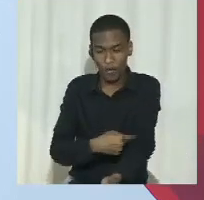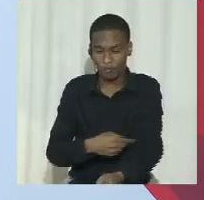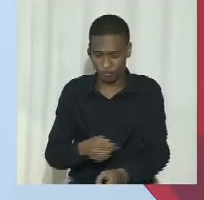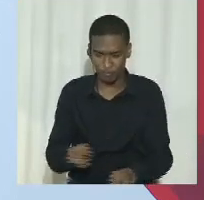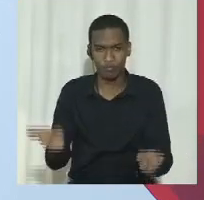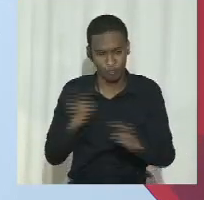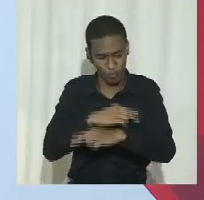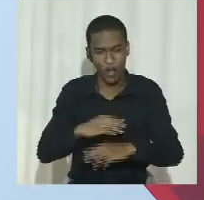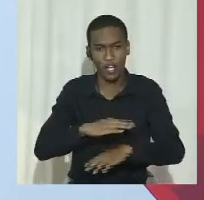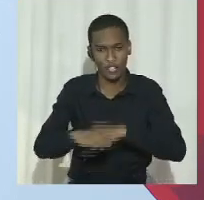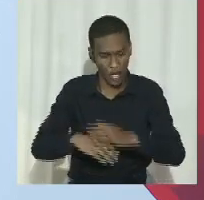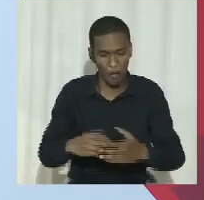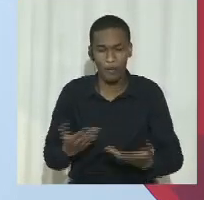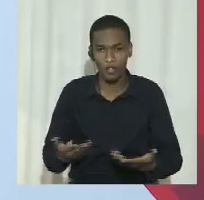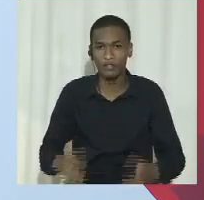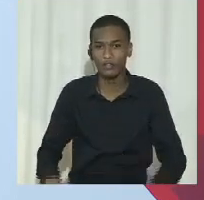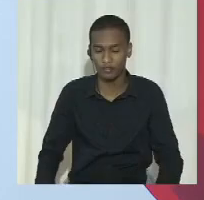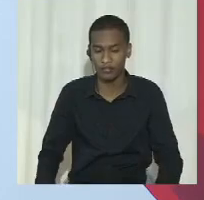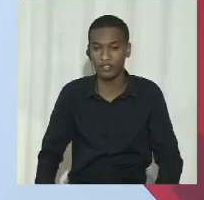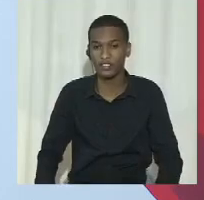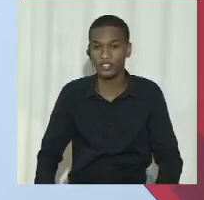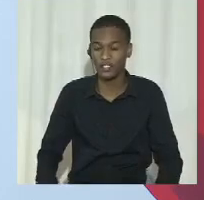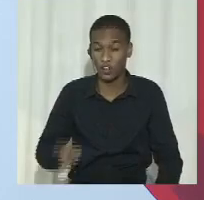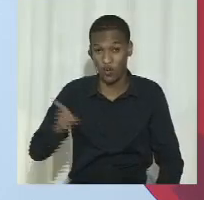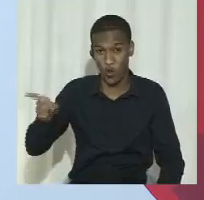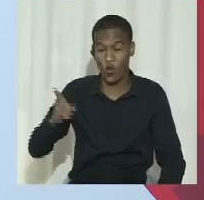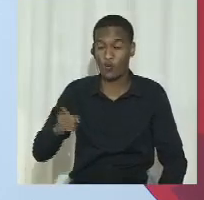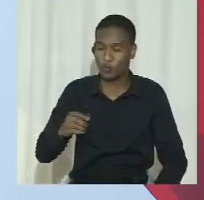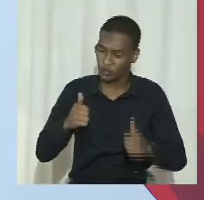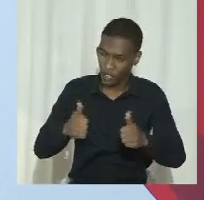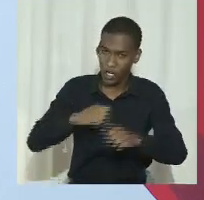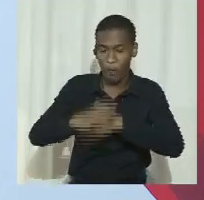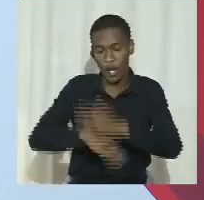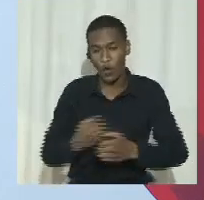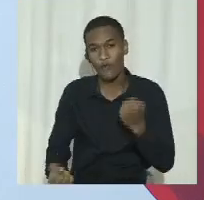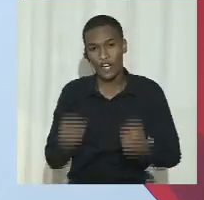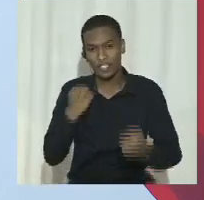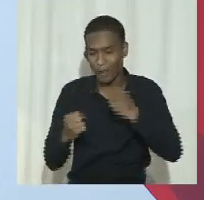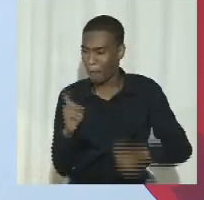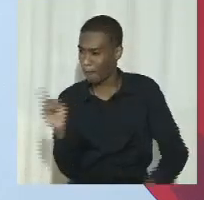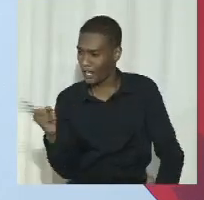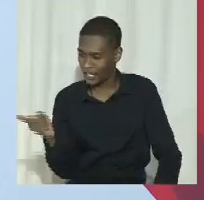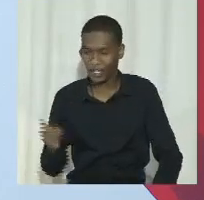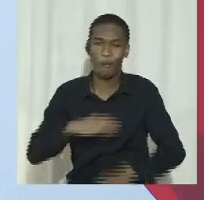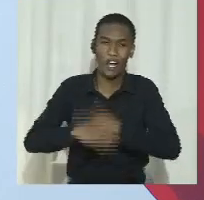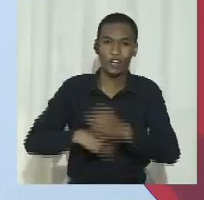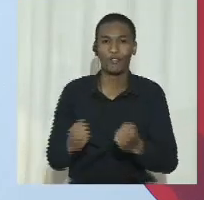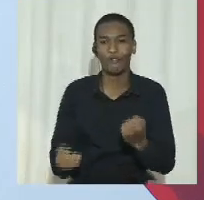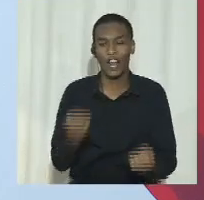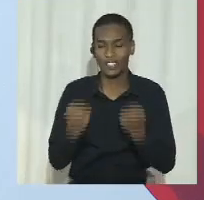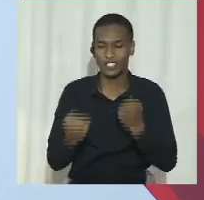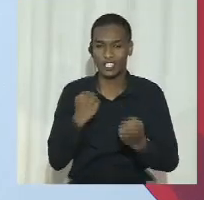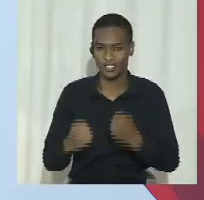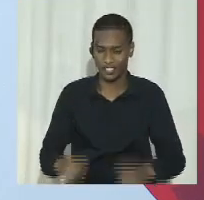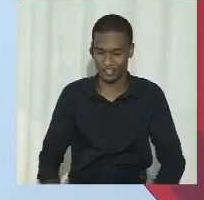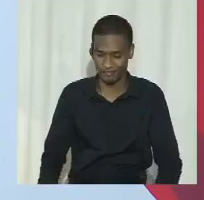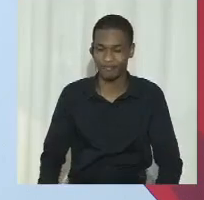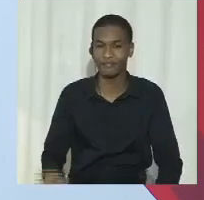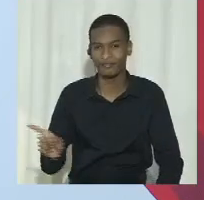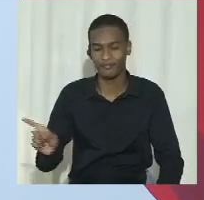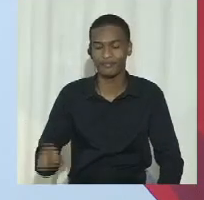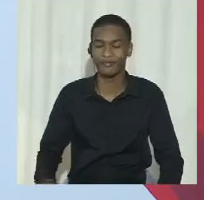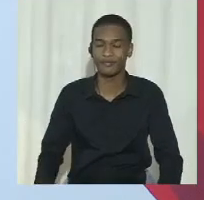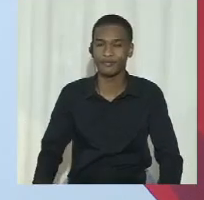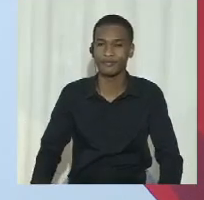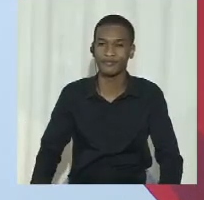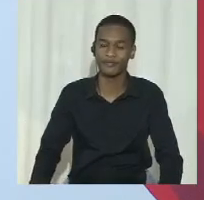fanazavana ihany koa izy mahakasika ny fanaovana fanatanjahantena vao maraina eo amin'ny mikro ny Miray Andrianjafy sy